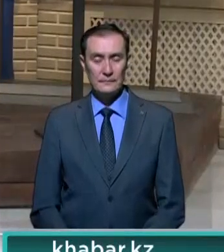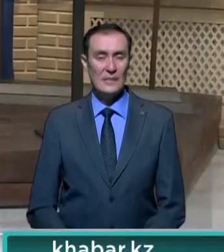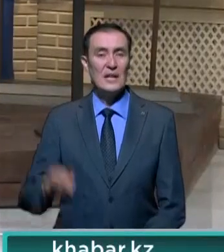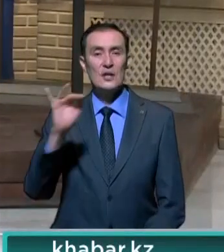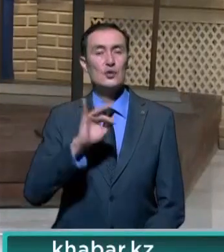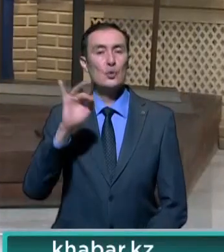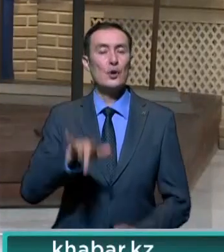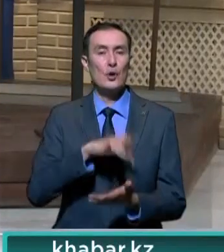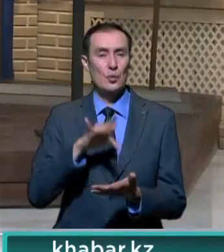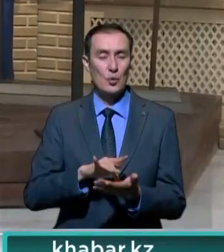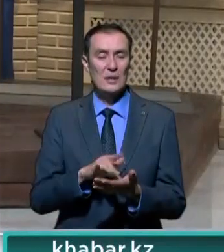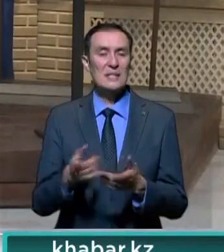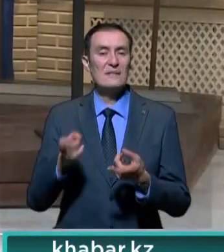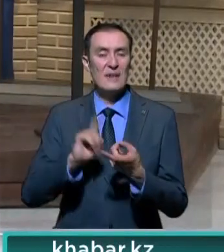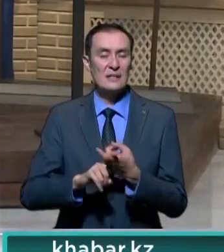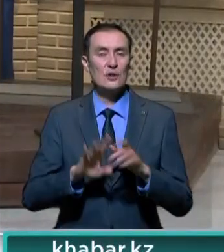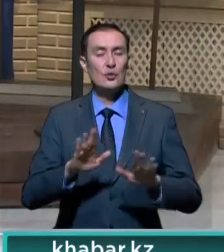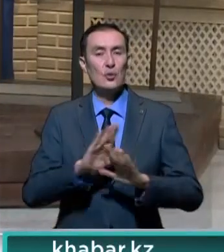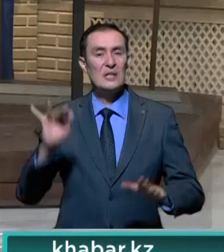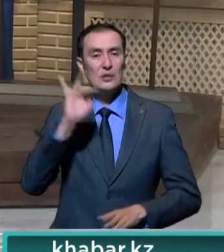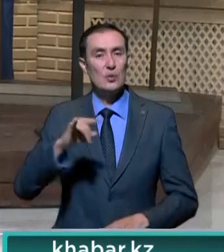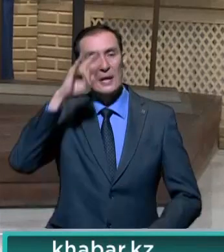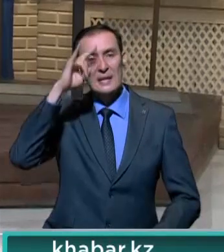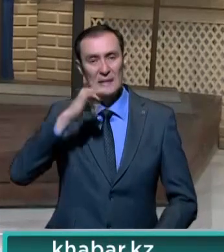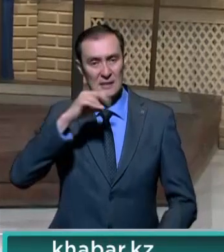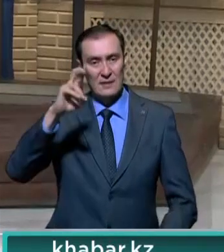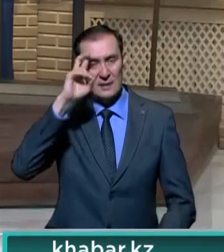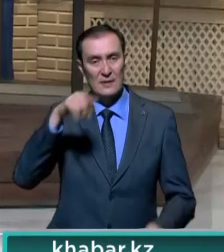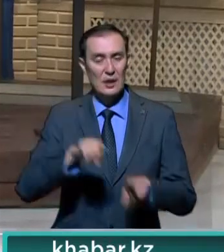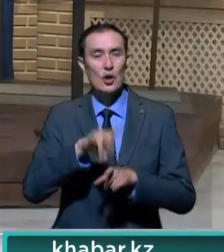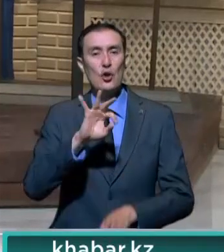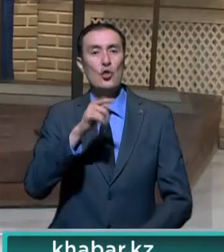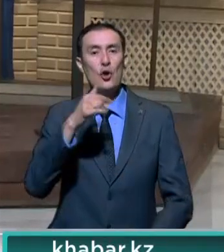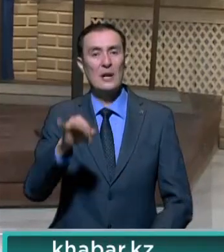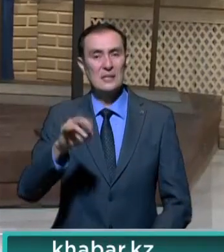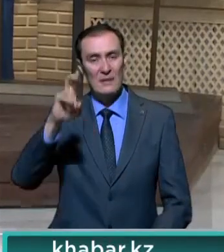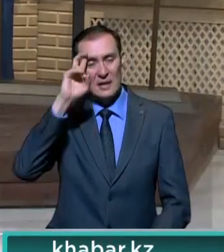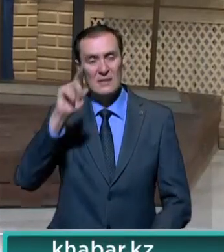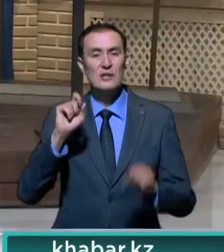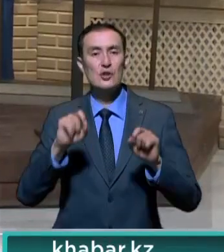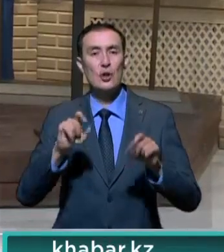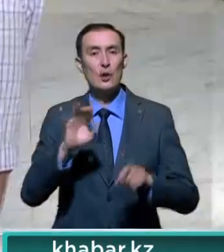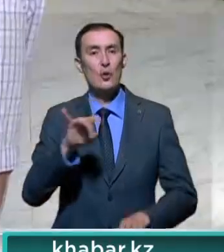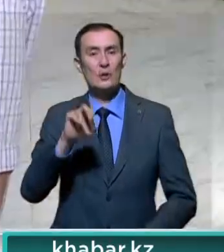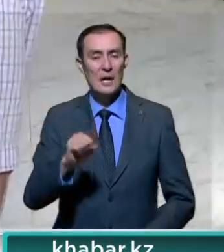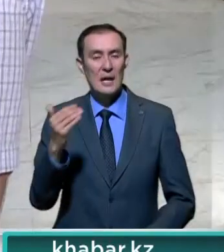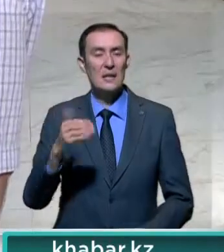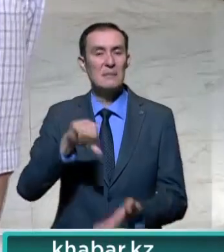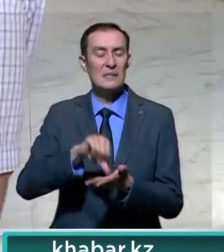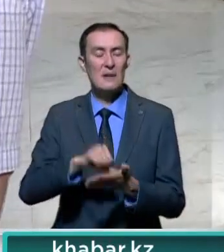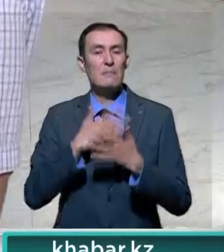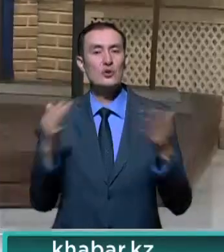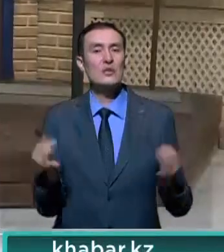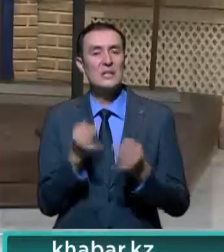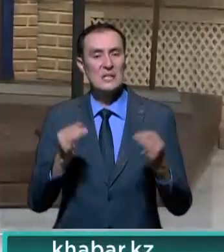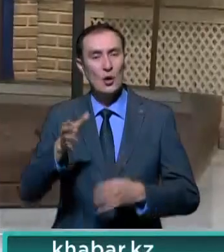История города Сарайшык тесно связана не только с историей Казахского ханства, но и Ногайского ханства, Золотой Орды. Поэтому она представляет большой